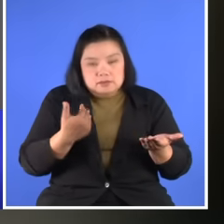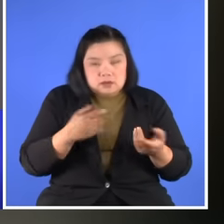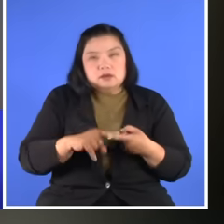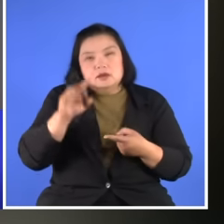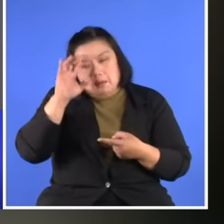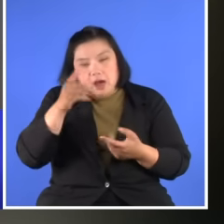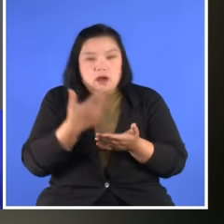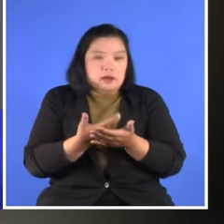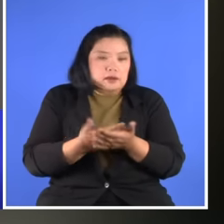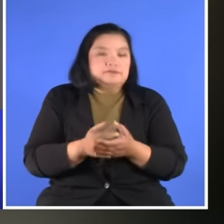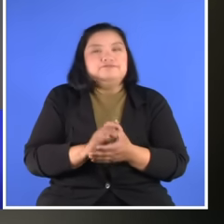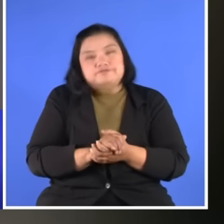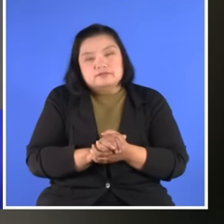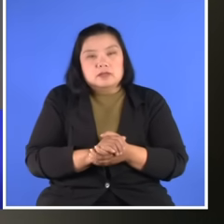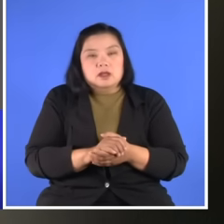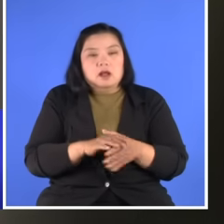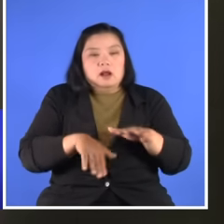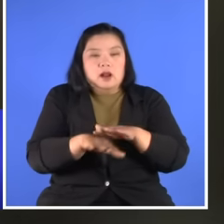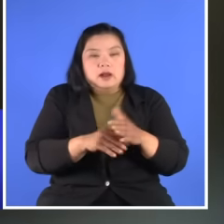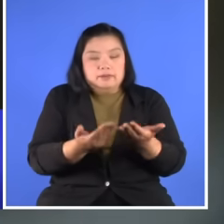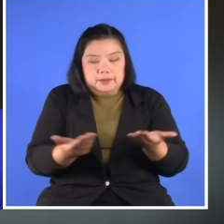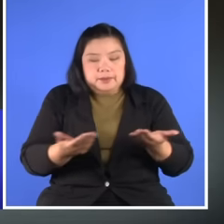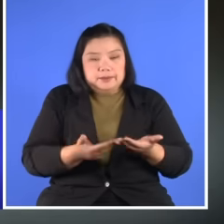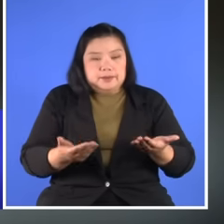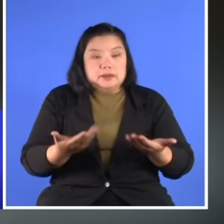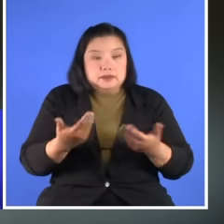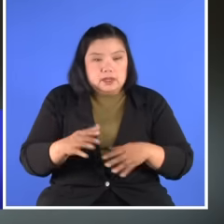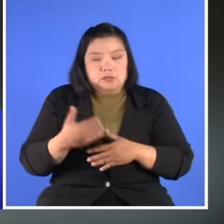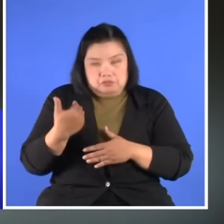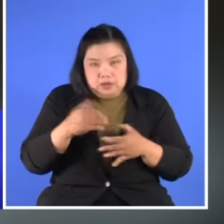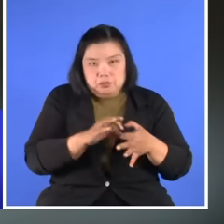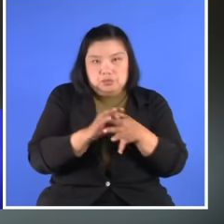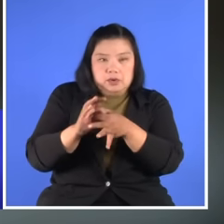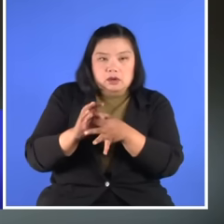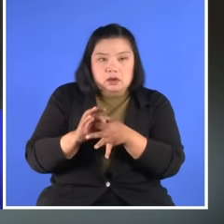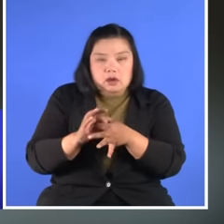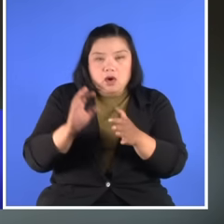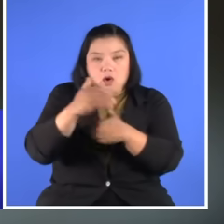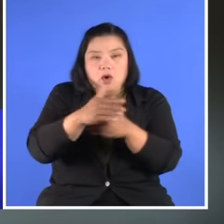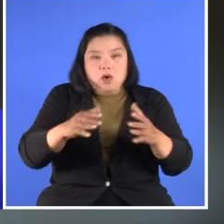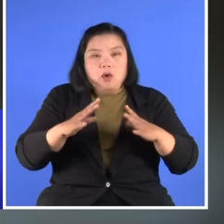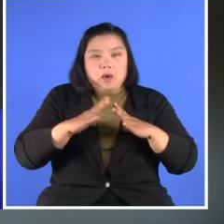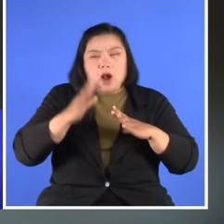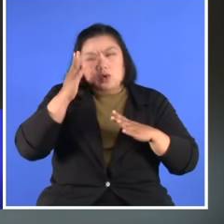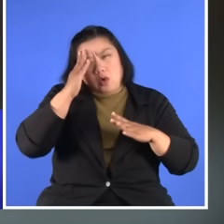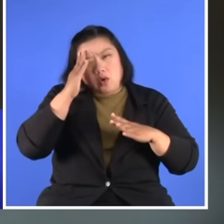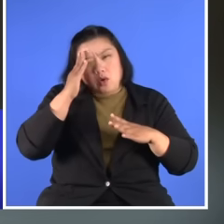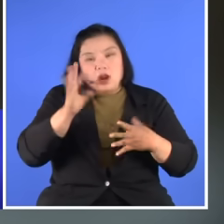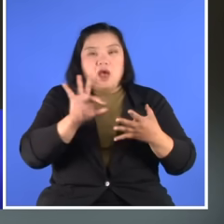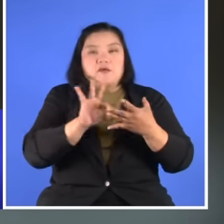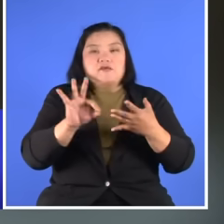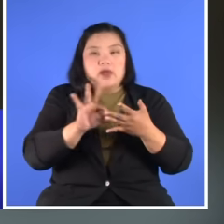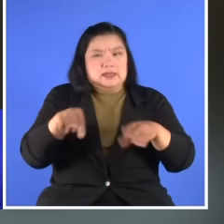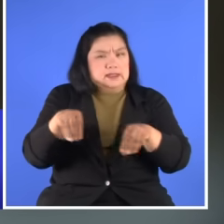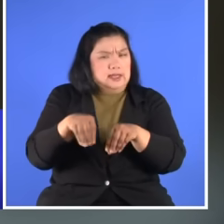ทั้งเงินต่างๆเนี่ยนะครับเขาก็มีการจดหมายเลขเรียบร้อยไว้มีการขยายผลไปตรวจห้องพักรในแฟลตตำรวจอยู่ข้างข้างๆหลังโรงพักเนี่ยนะ